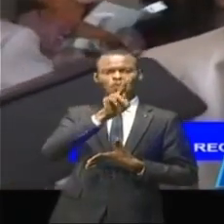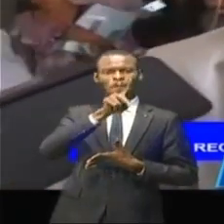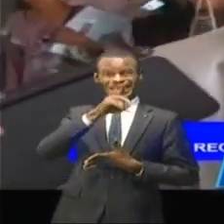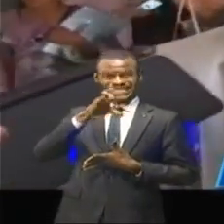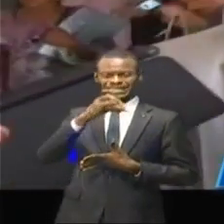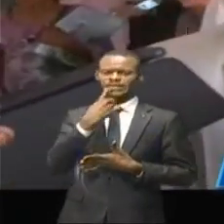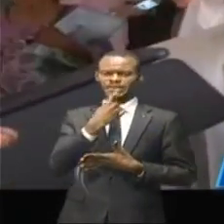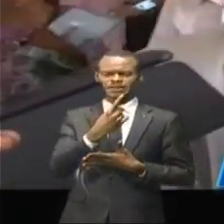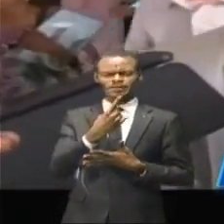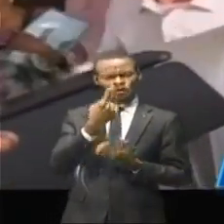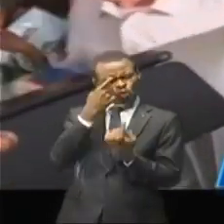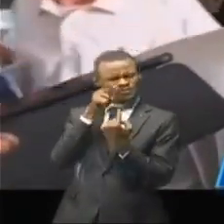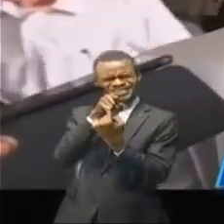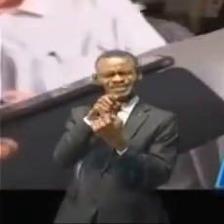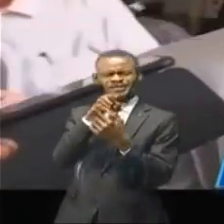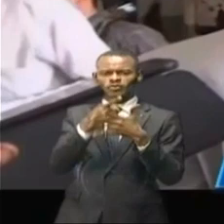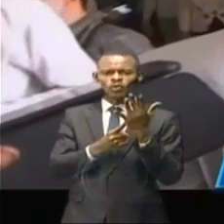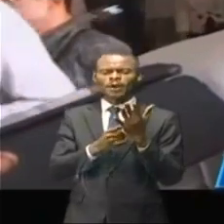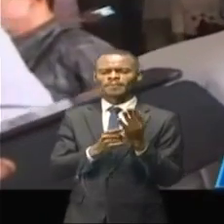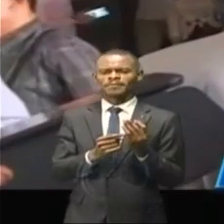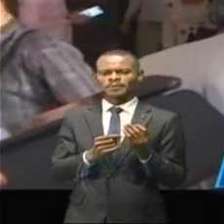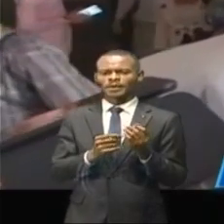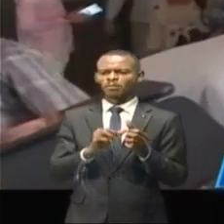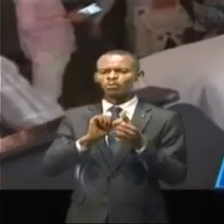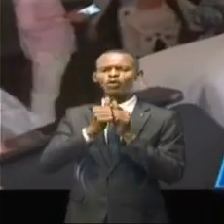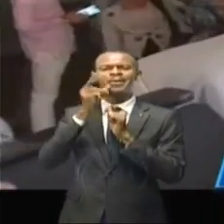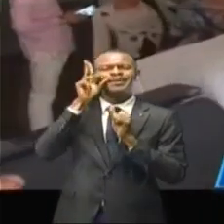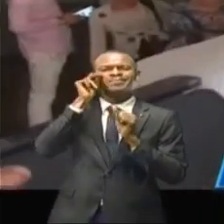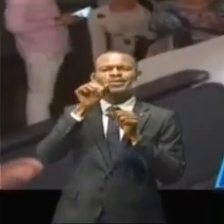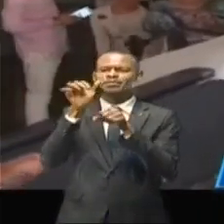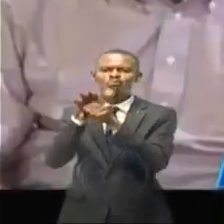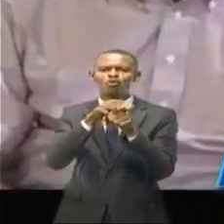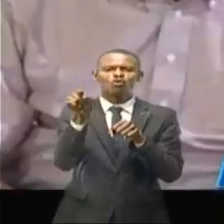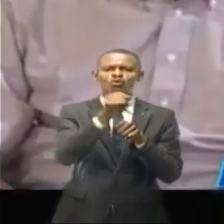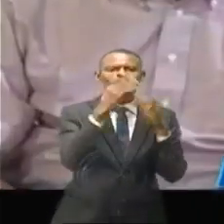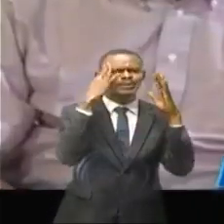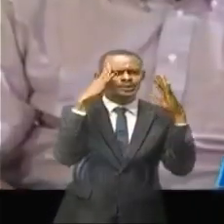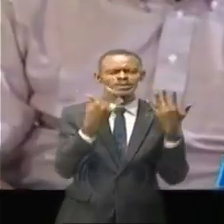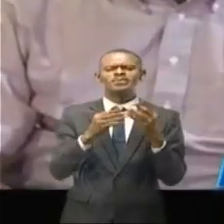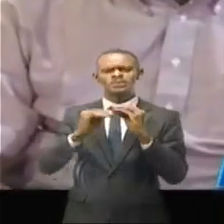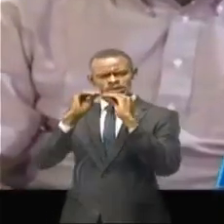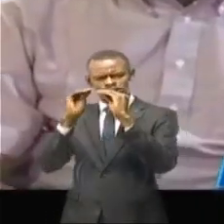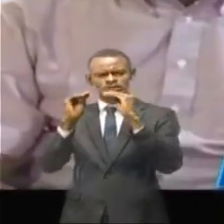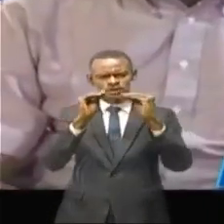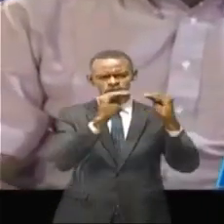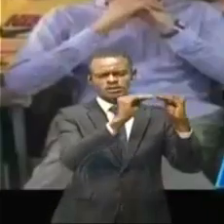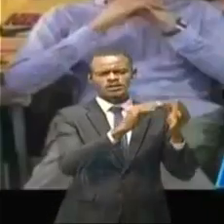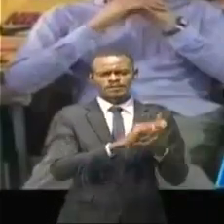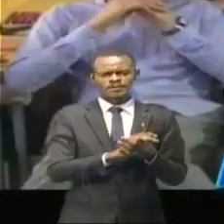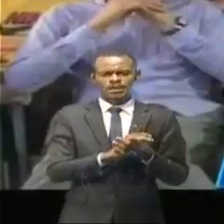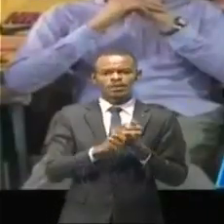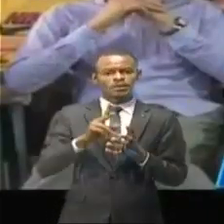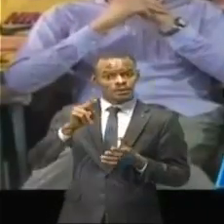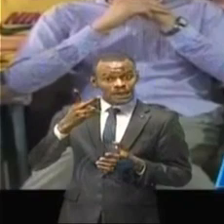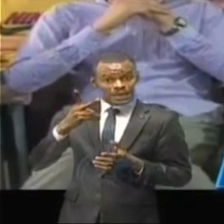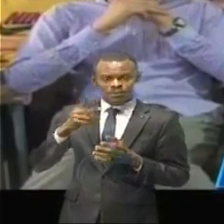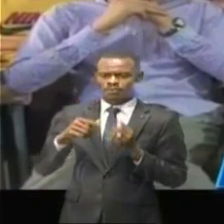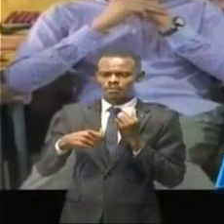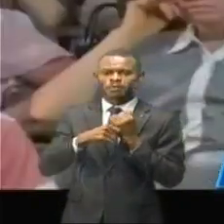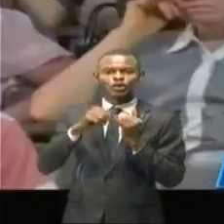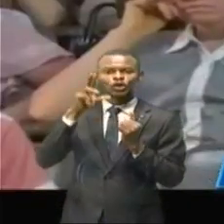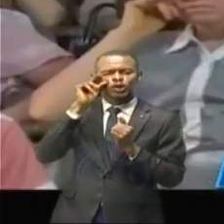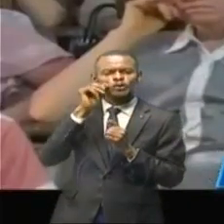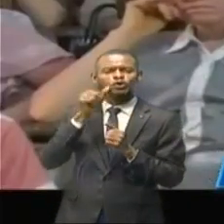de pouvoir éduquer notre peuple. Et le troisième, c'est de pouvoir éduquer les concernés ou ceux qui sont